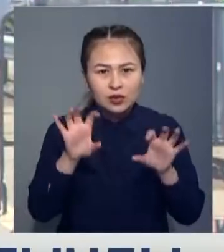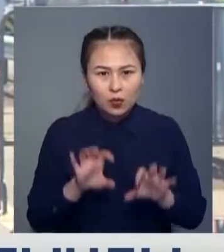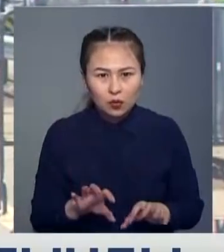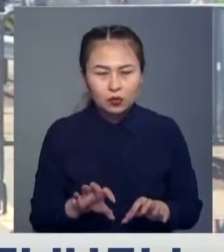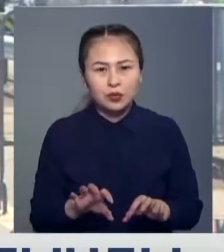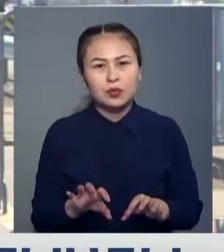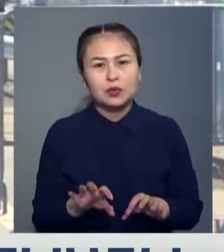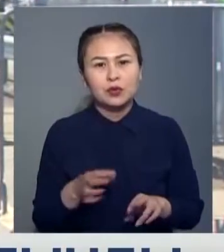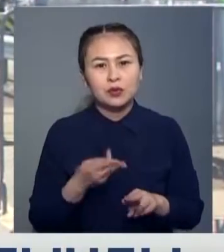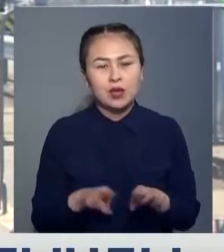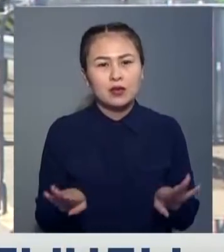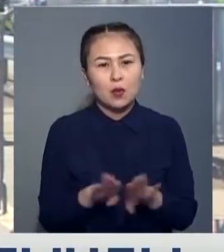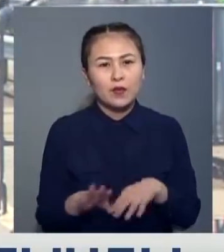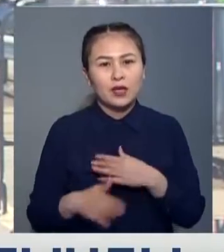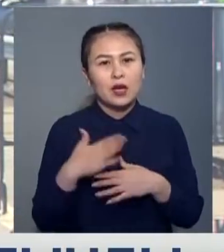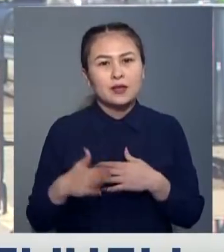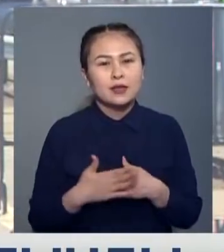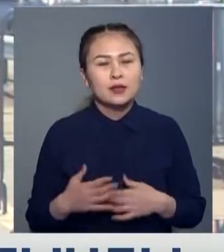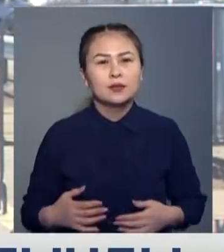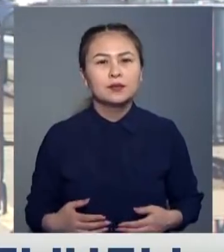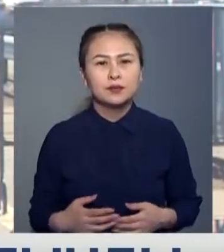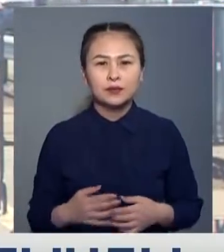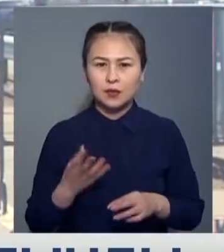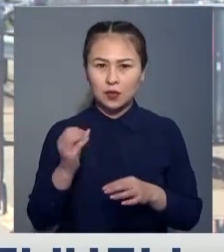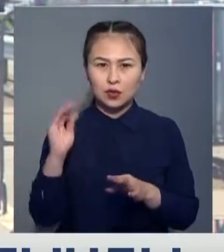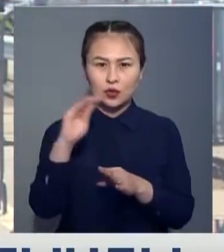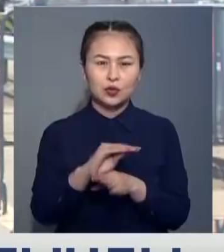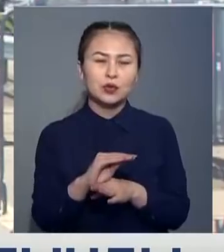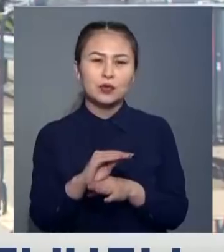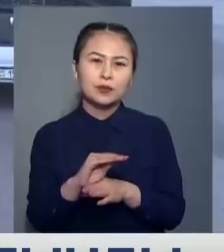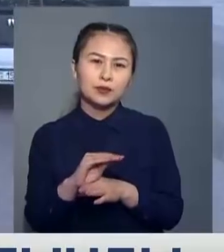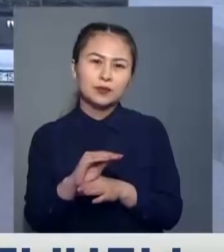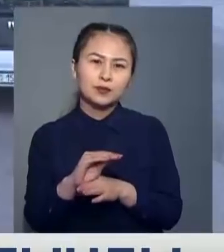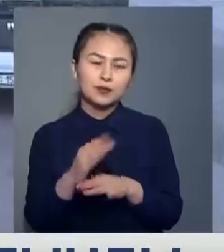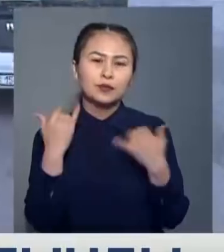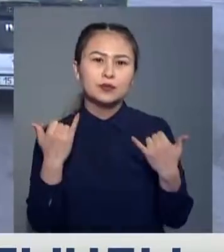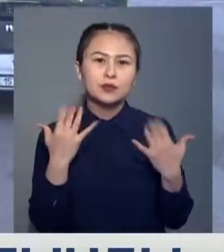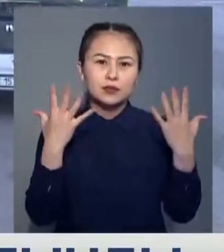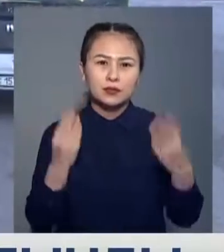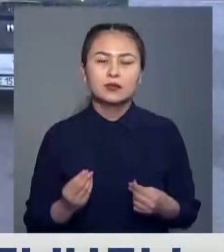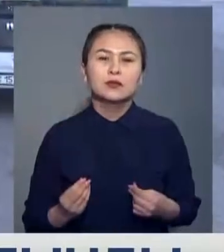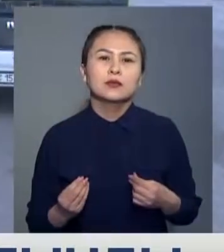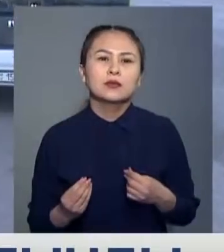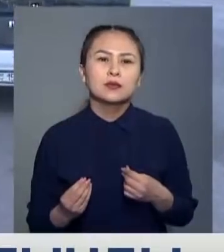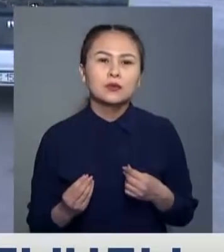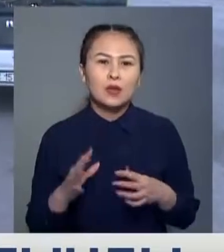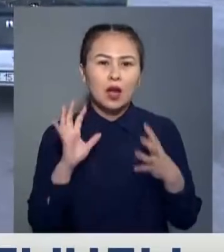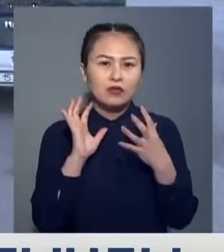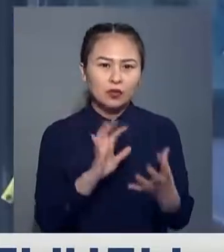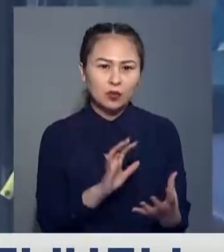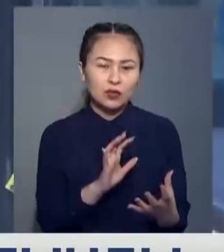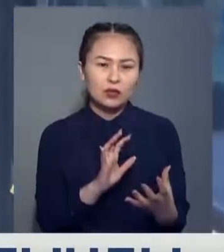осындай шара қолданылып отыр. Тағы да бір атап өтетін жайт, бүгінгі күні